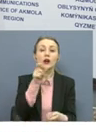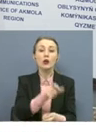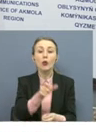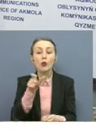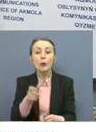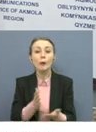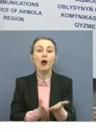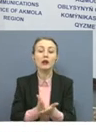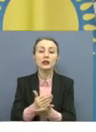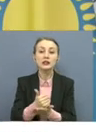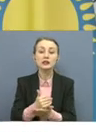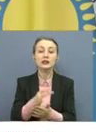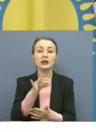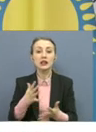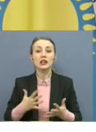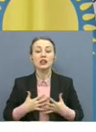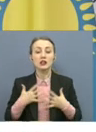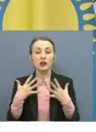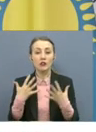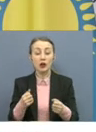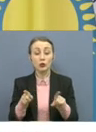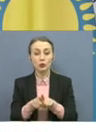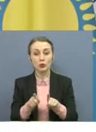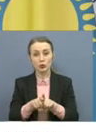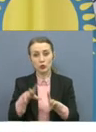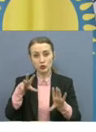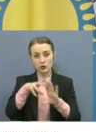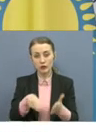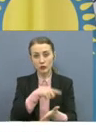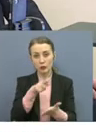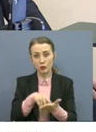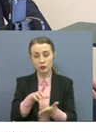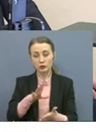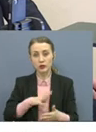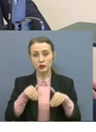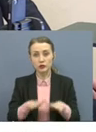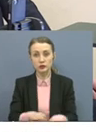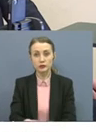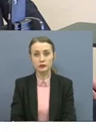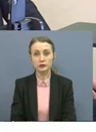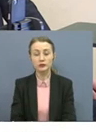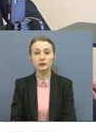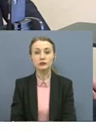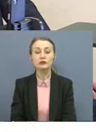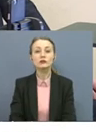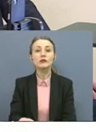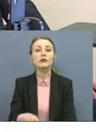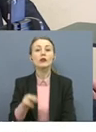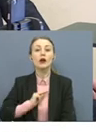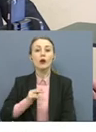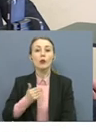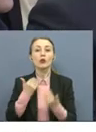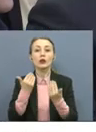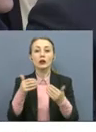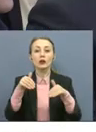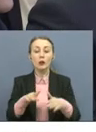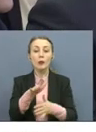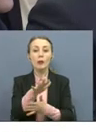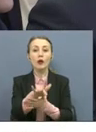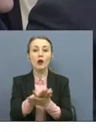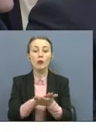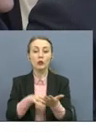Өткен жылы ауданда Біржансал Қожағұлының 185 жылдық мерейтойына орай ауқымды мәдени шаралар ұйымдастырылды. Ермек Бекенұлының айтуынша